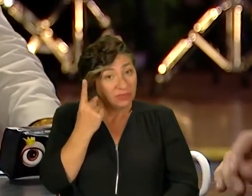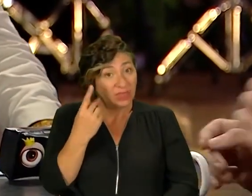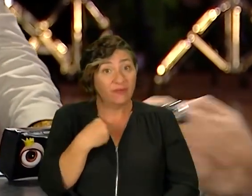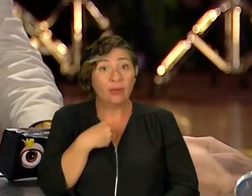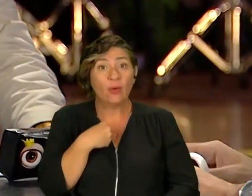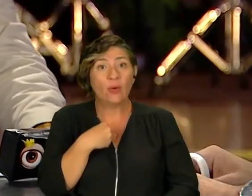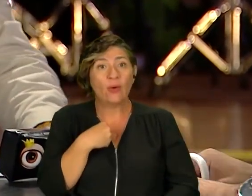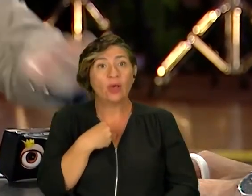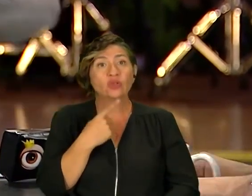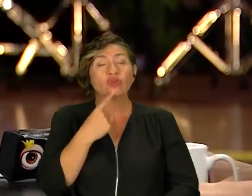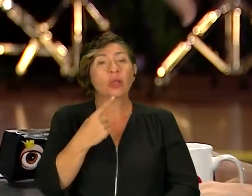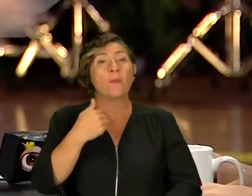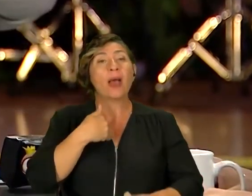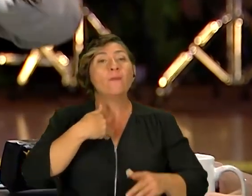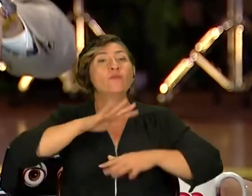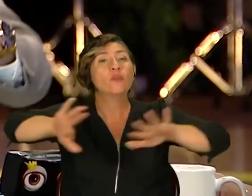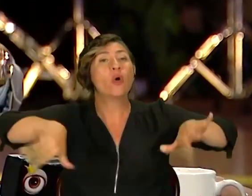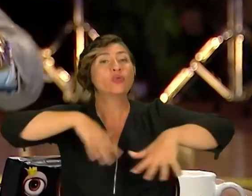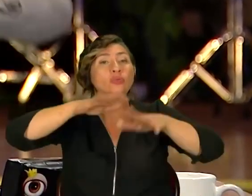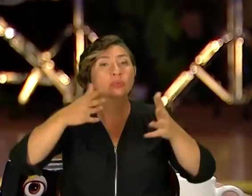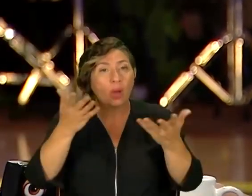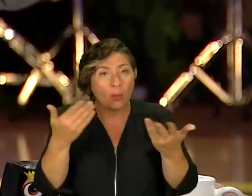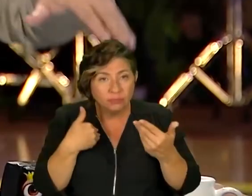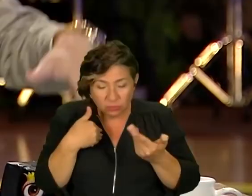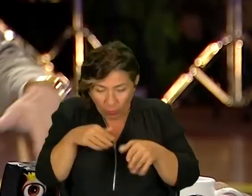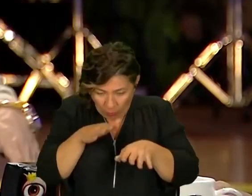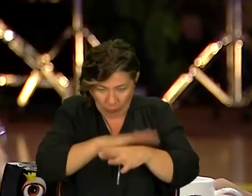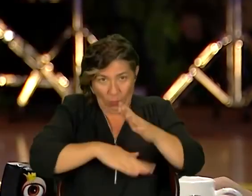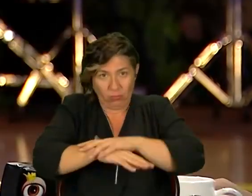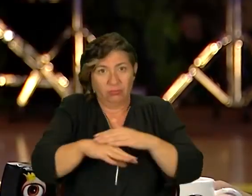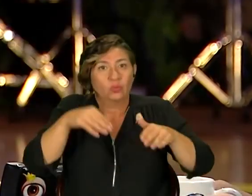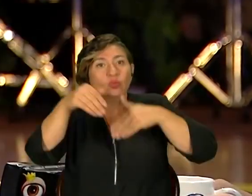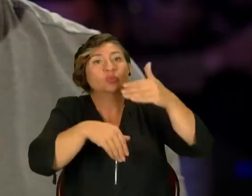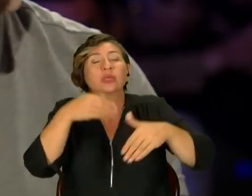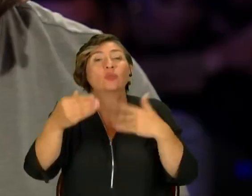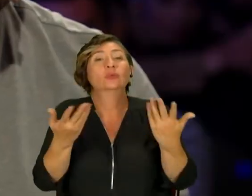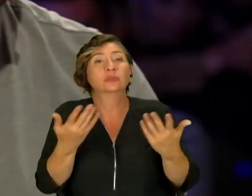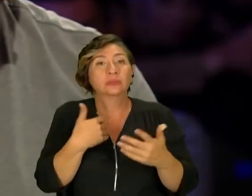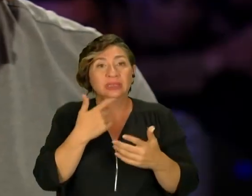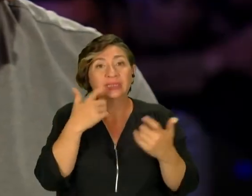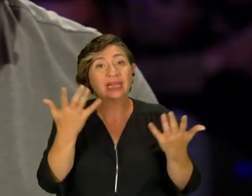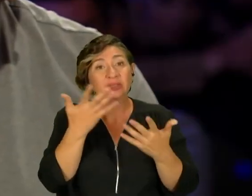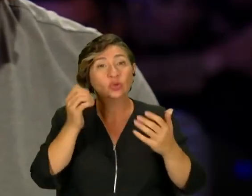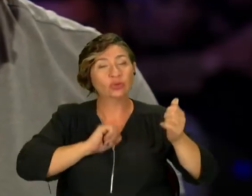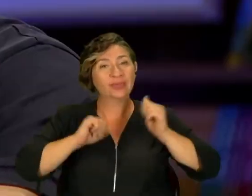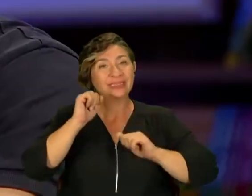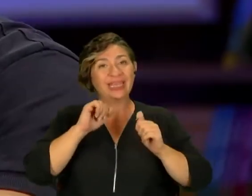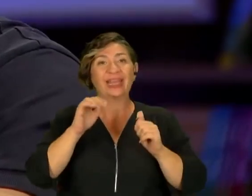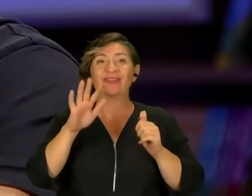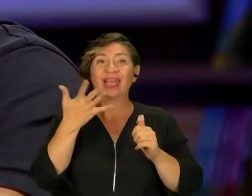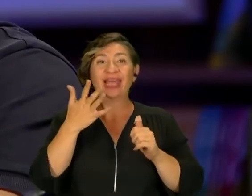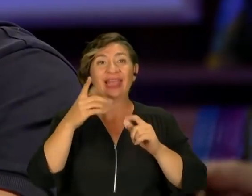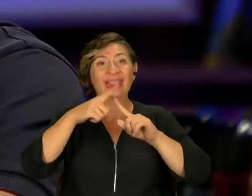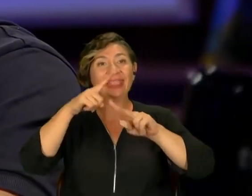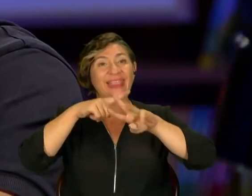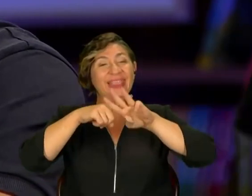veriyor. Bana ilham veriyor. Eyvah. Diyor ki ben diyor böyle lan biz böyle yüzemiyoruz. Ya ben yıllarca hep şey derdim böyle üniversiteler ya da